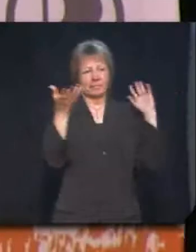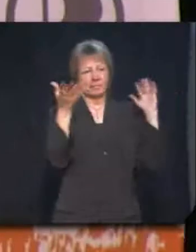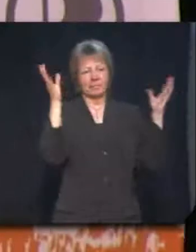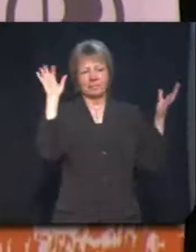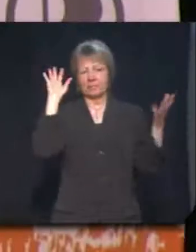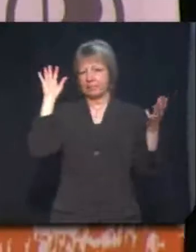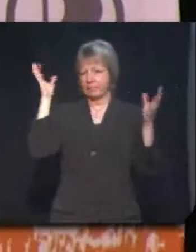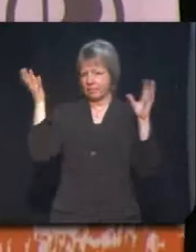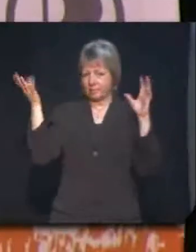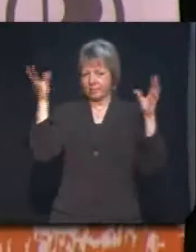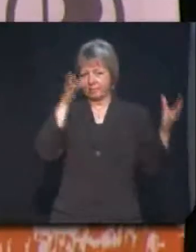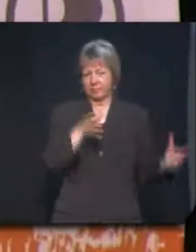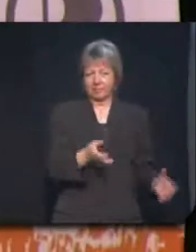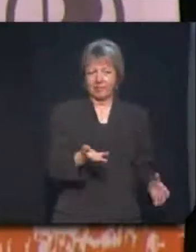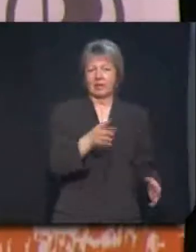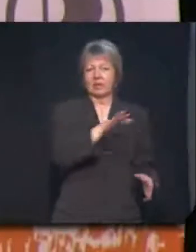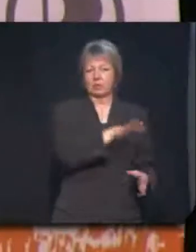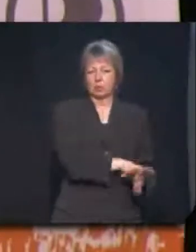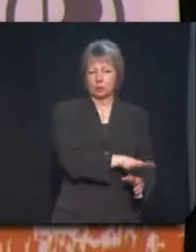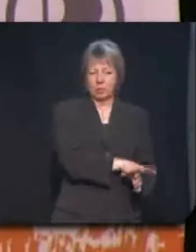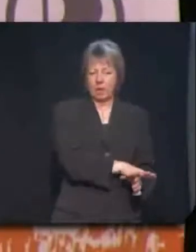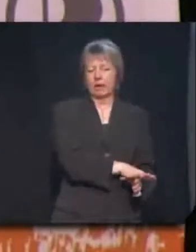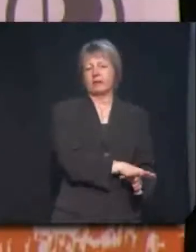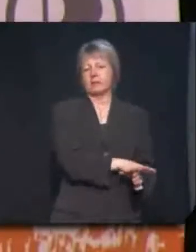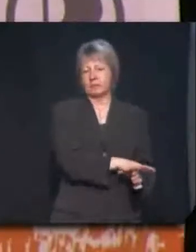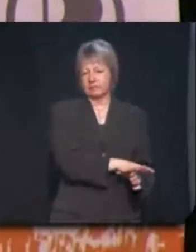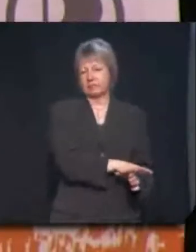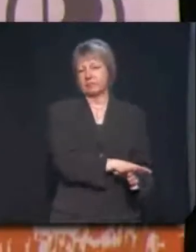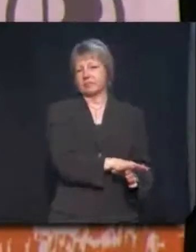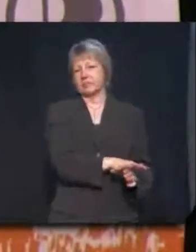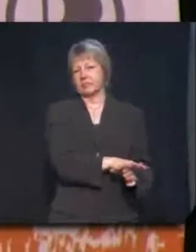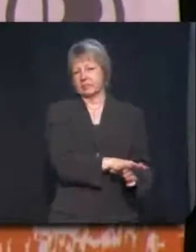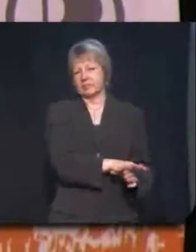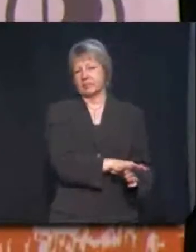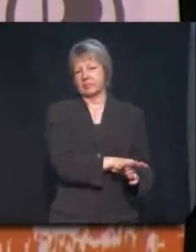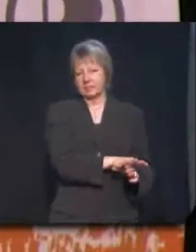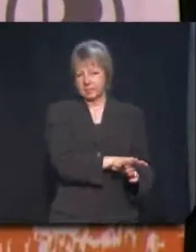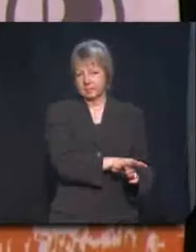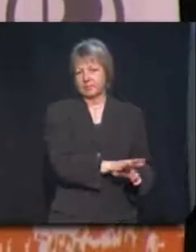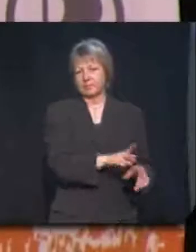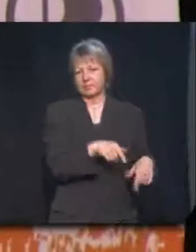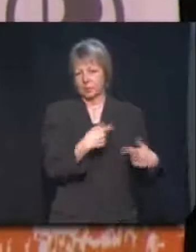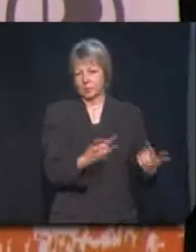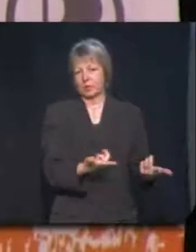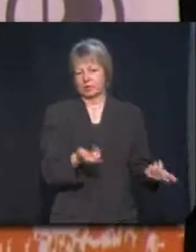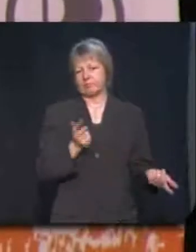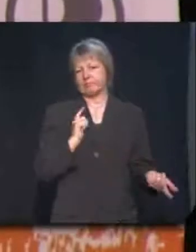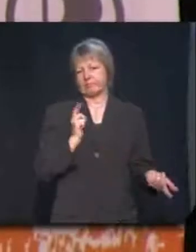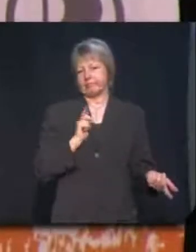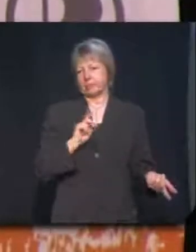nimmt die Ohren wieder runter macht sie zu stellt euch daneben